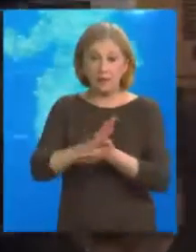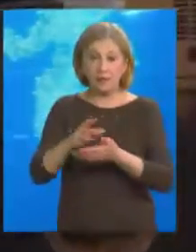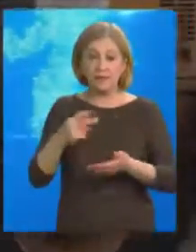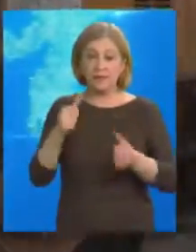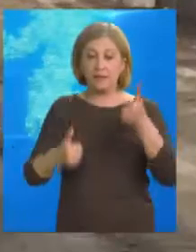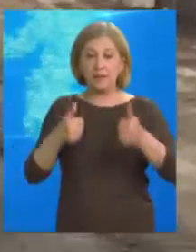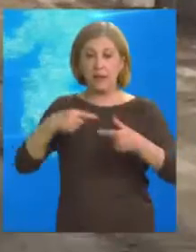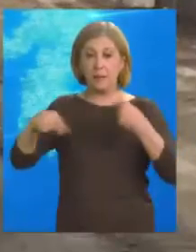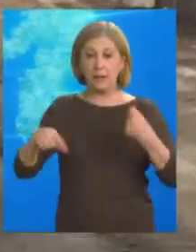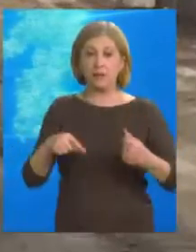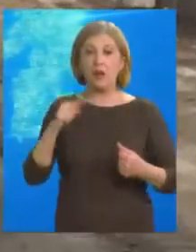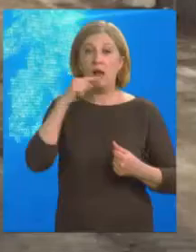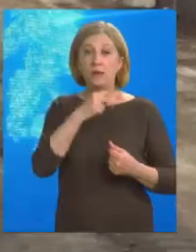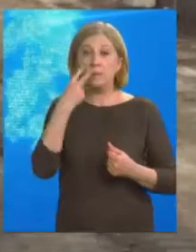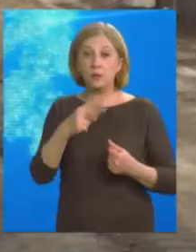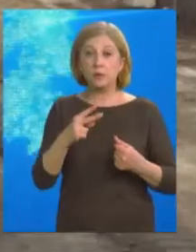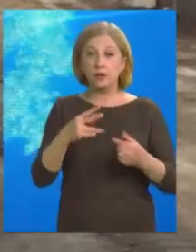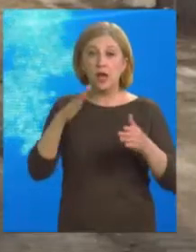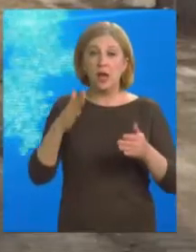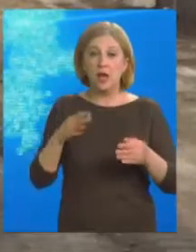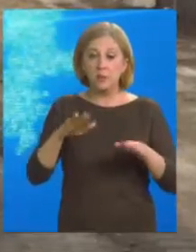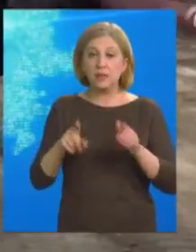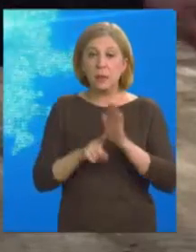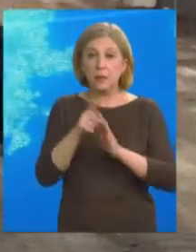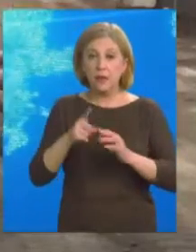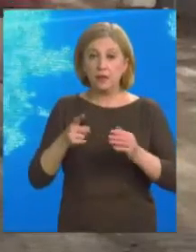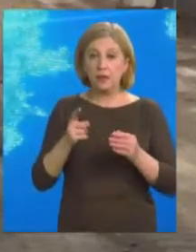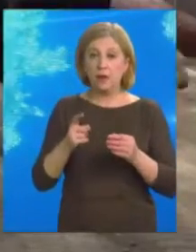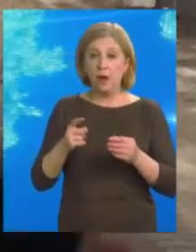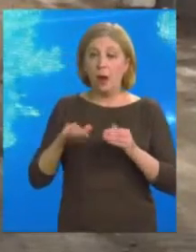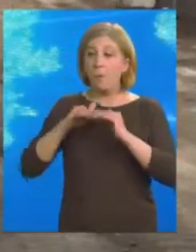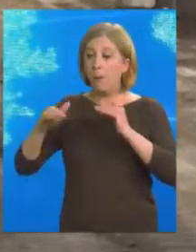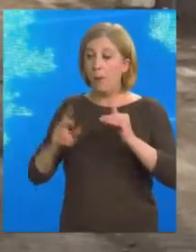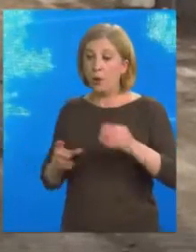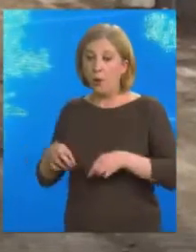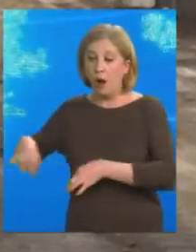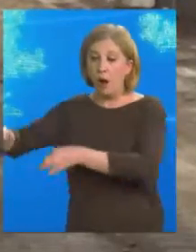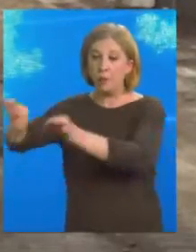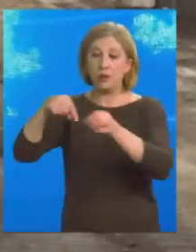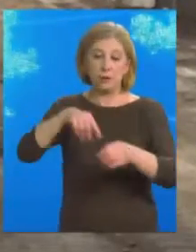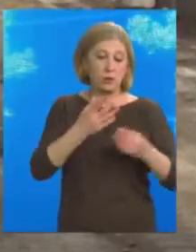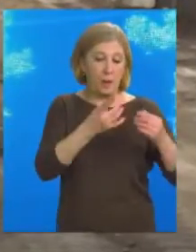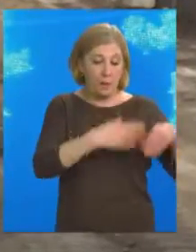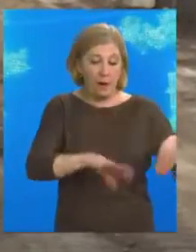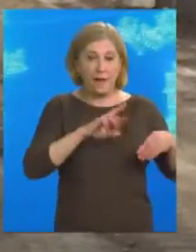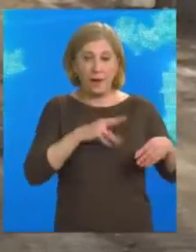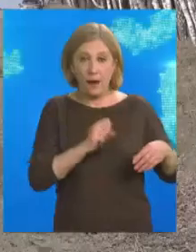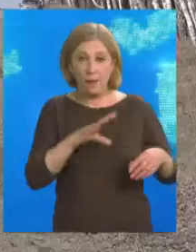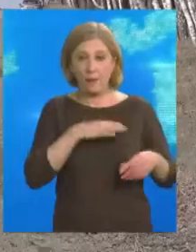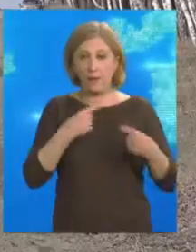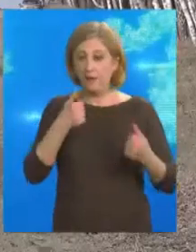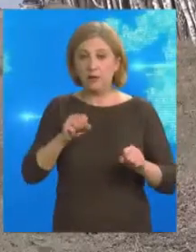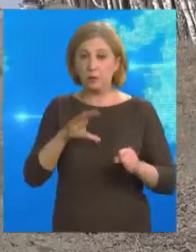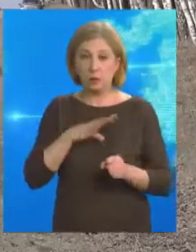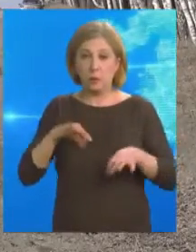бы разницу. То есть там уже, смотришь, местами начали по полю уже объезжать, потому что там были ямины, то есть там даже невозможно было проехать.